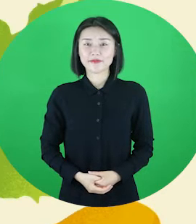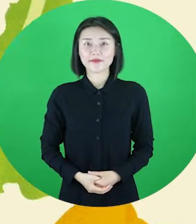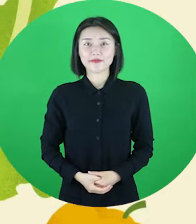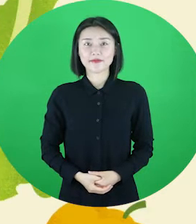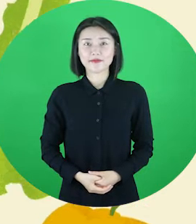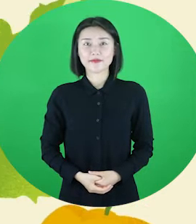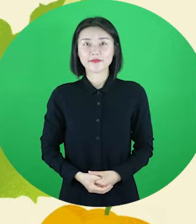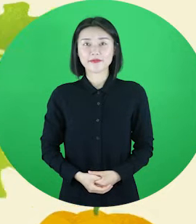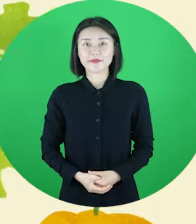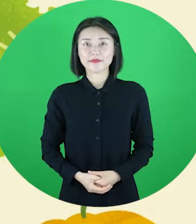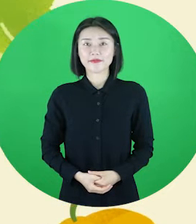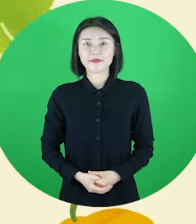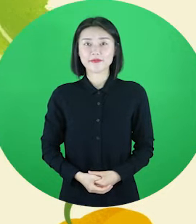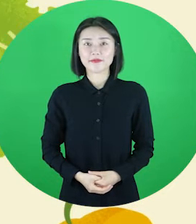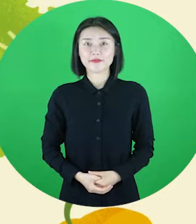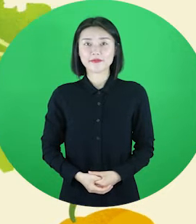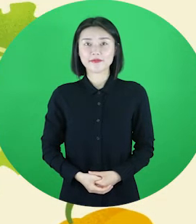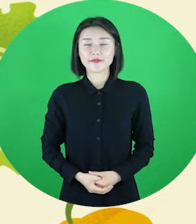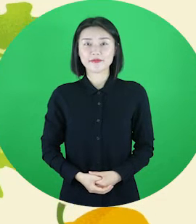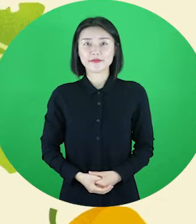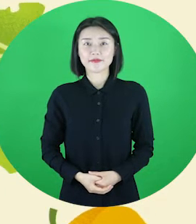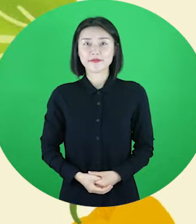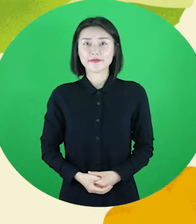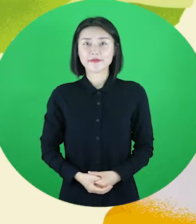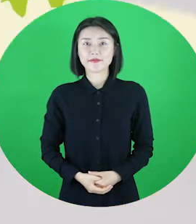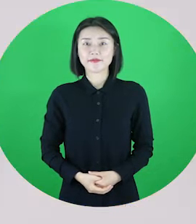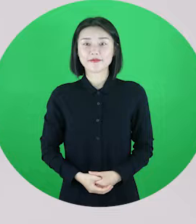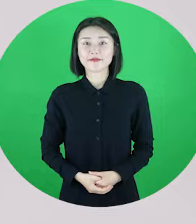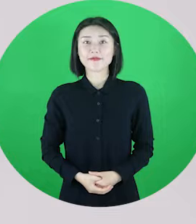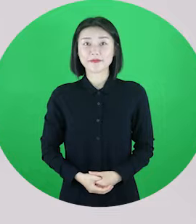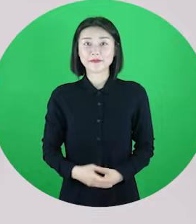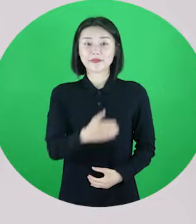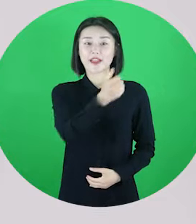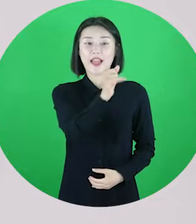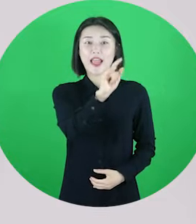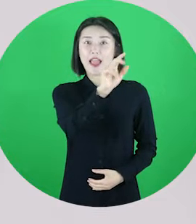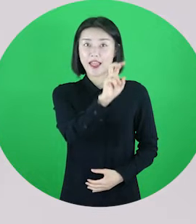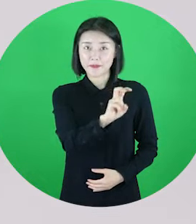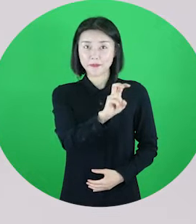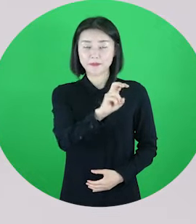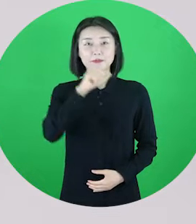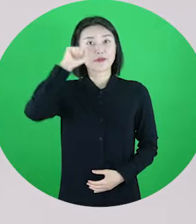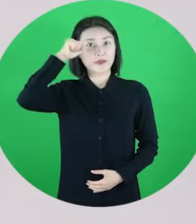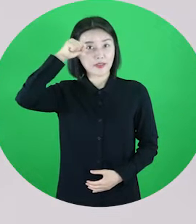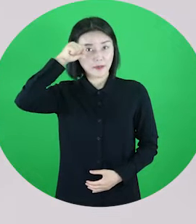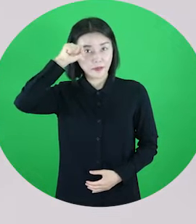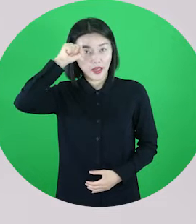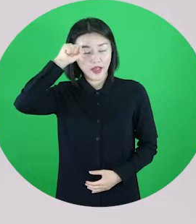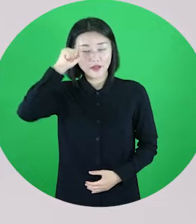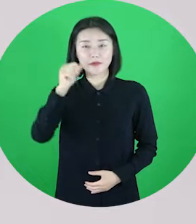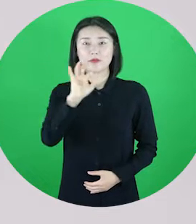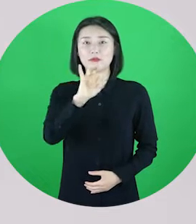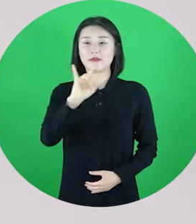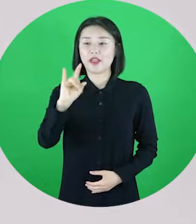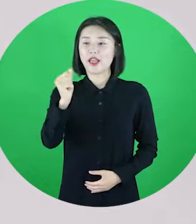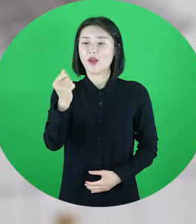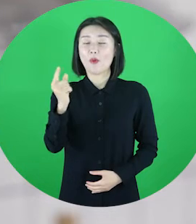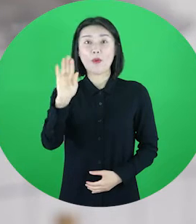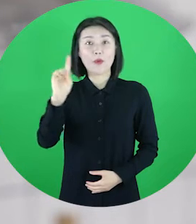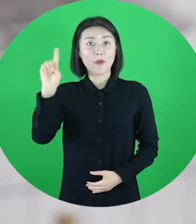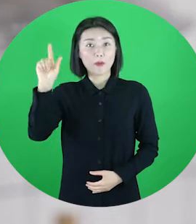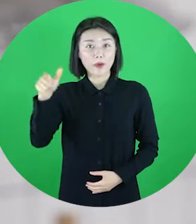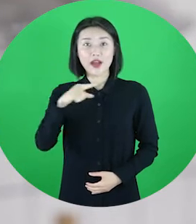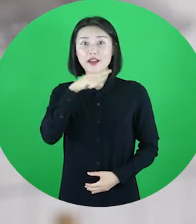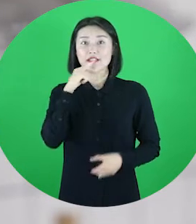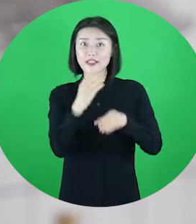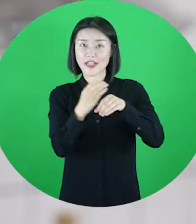2단계 재료 썰기. 이 햄, 양파, 애호박, 당근을 모두